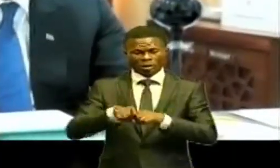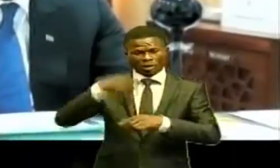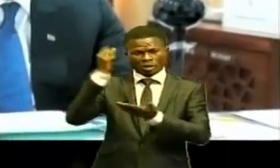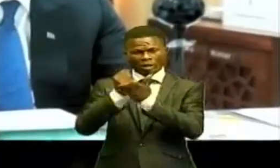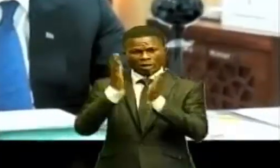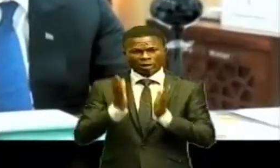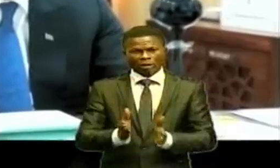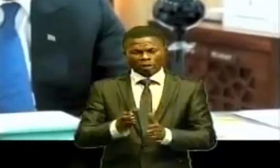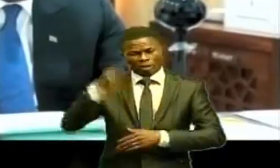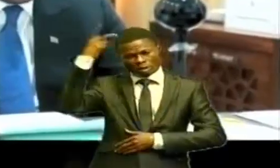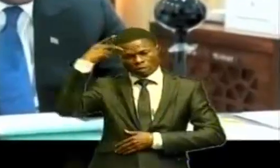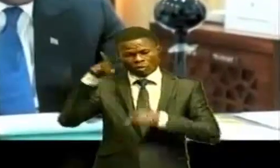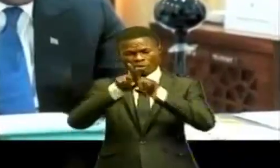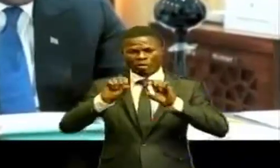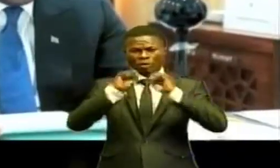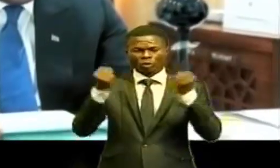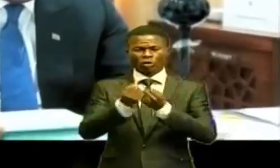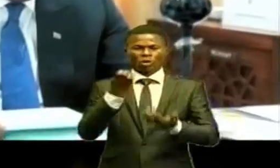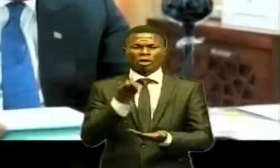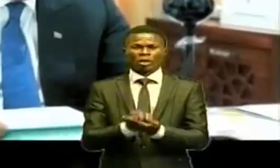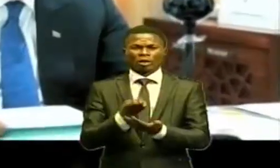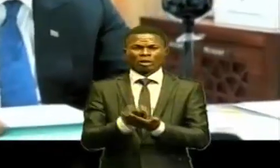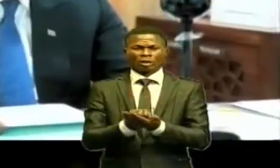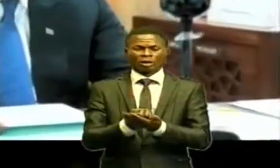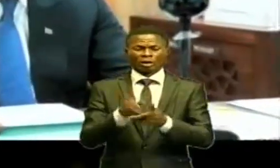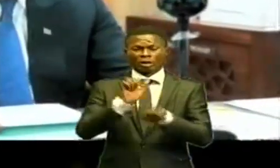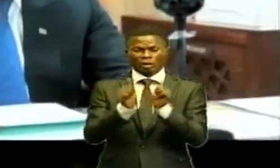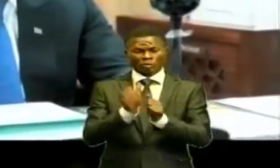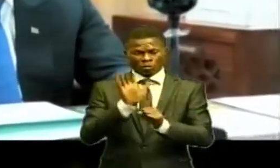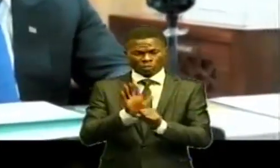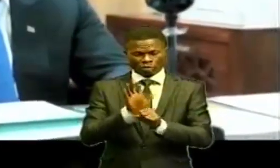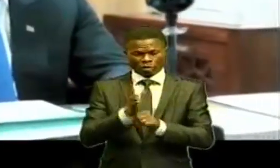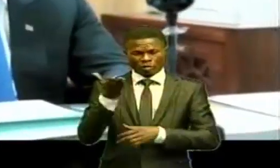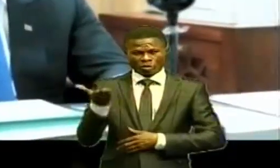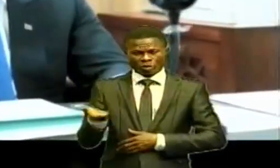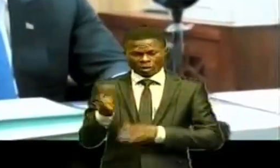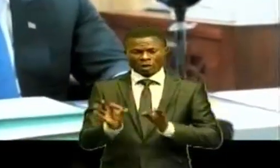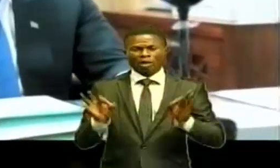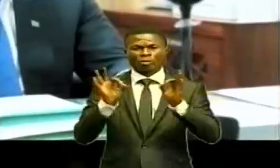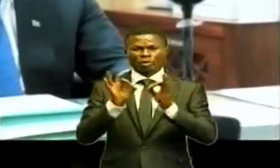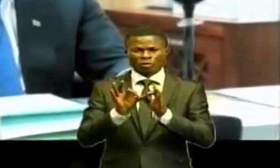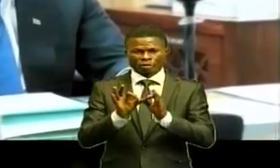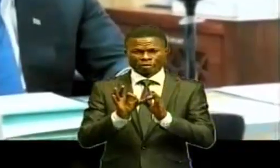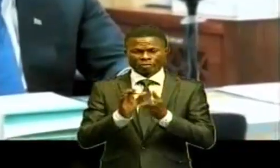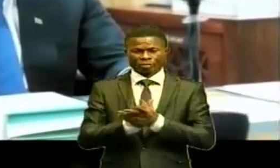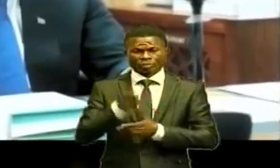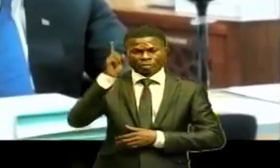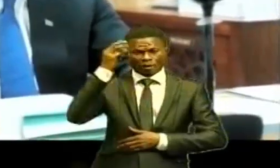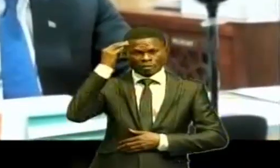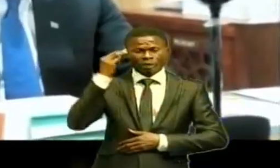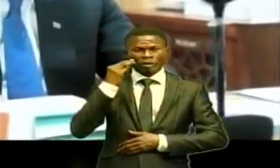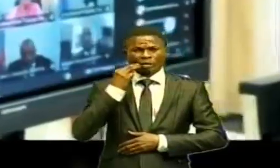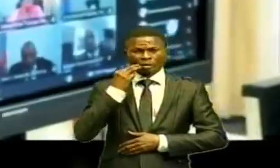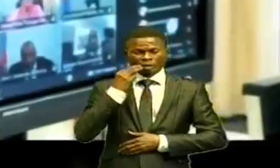diplomatiques, politiques que socio-économiques, bien que des défis soient encore importants. Le Premier ministre a